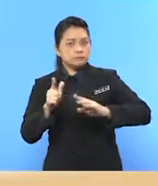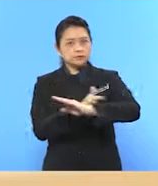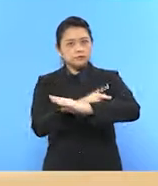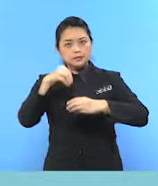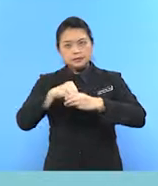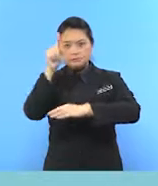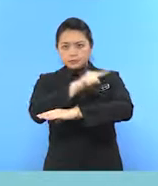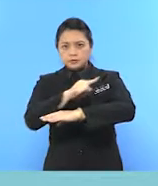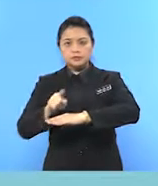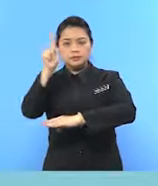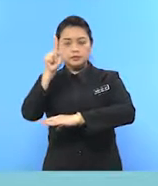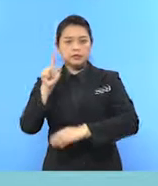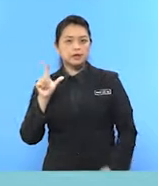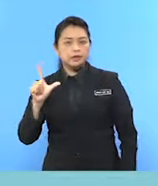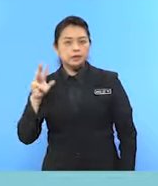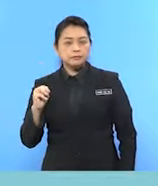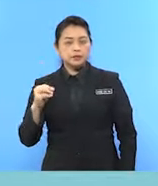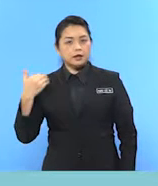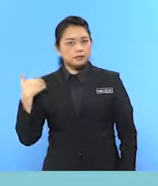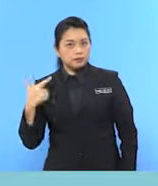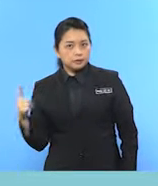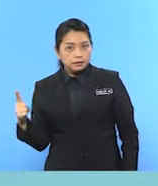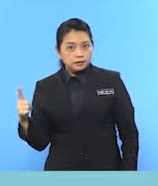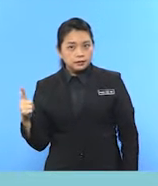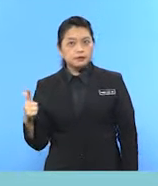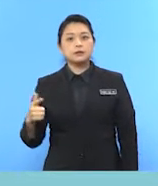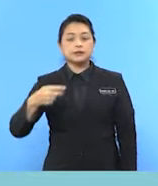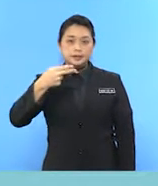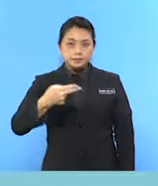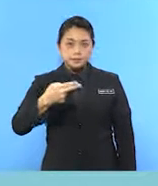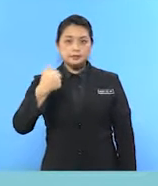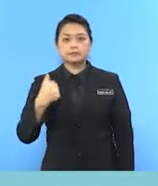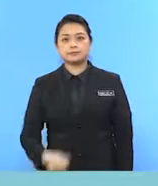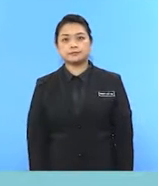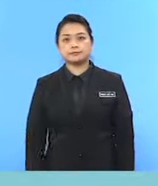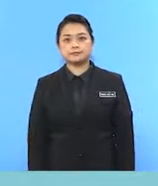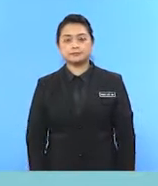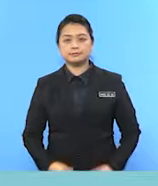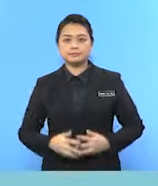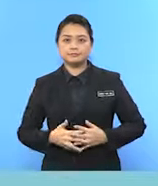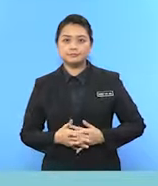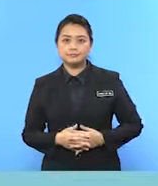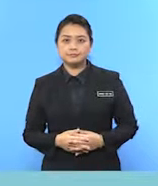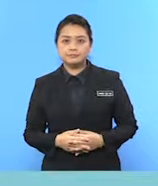segitiga tersebut dan LN dikenali sebagai hipotenus.